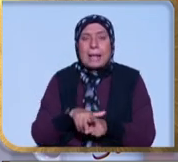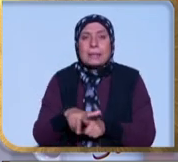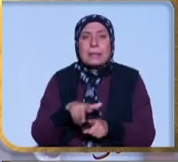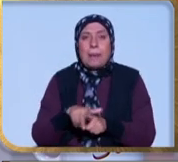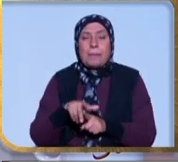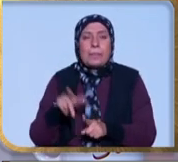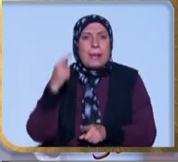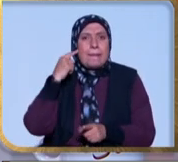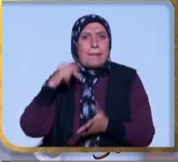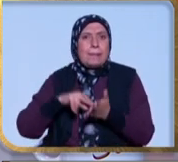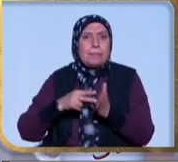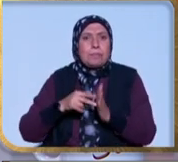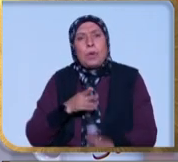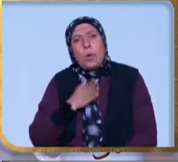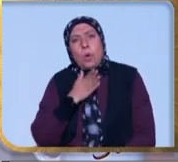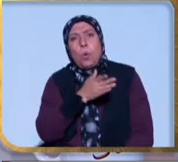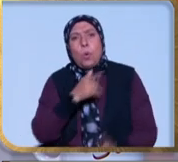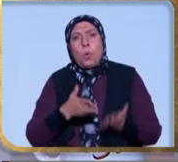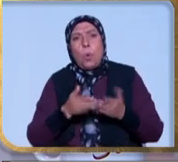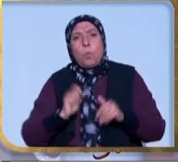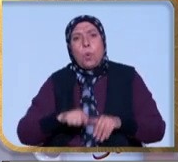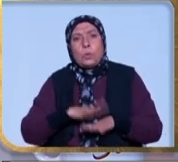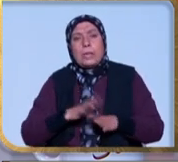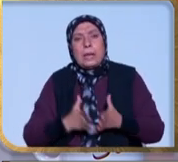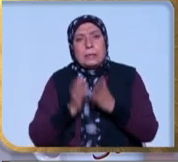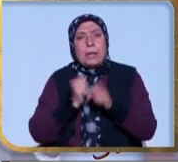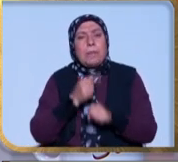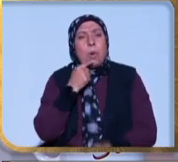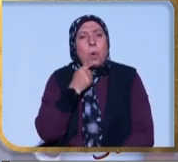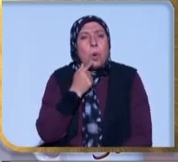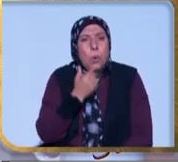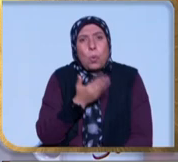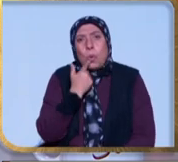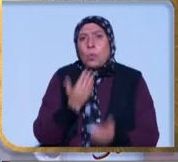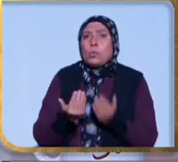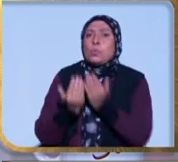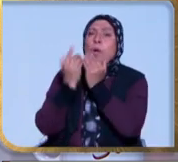قالوا يا موسى ادع لنا ربك بما عهد عندك